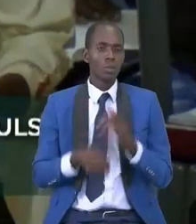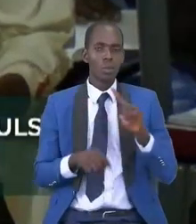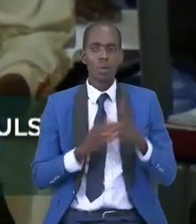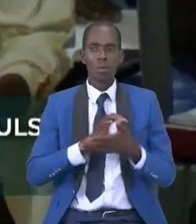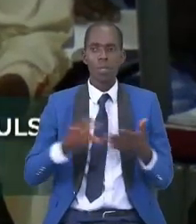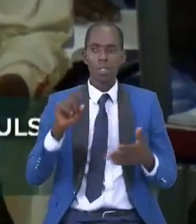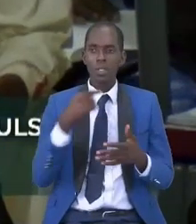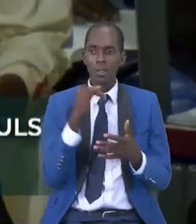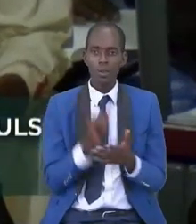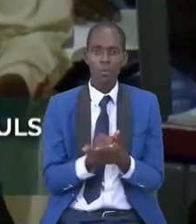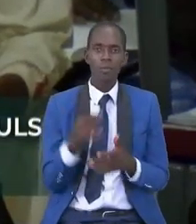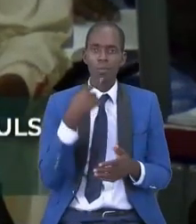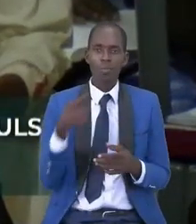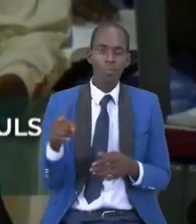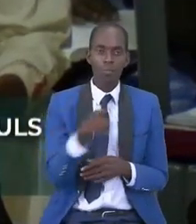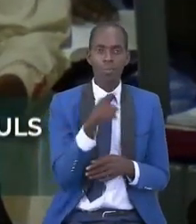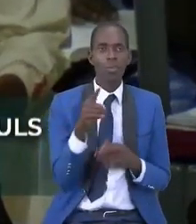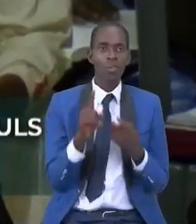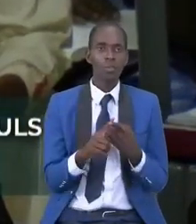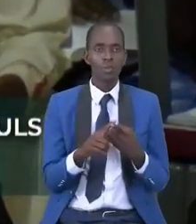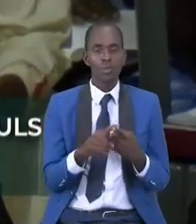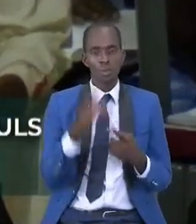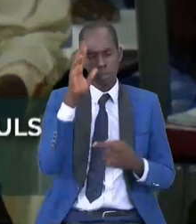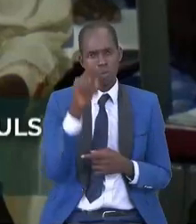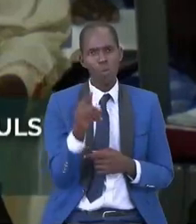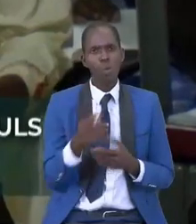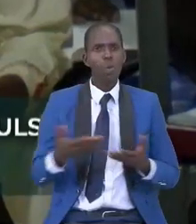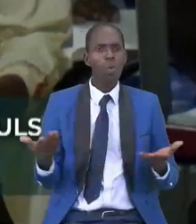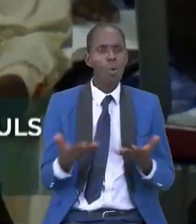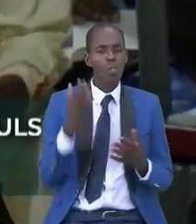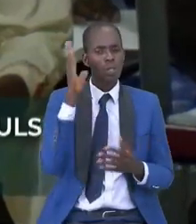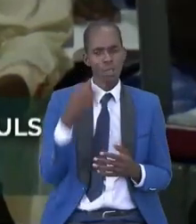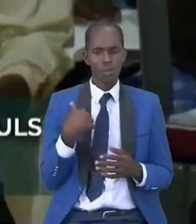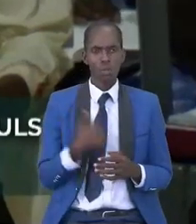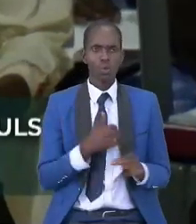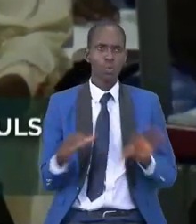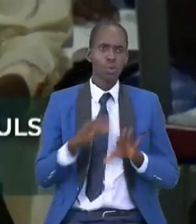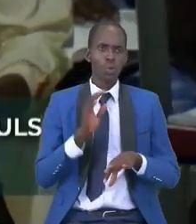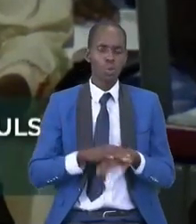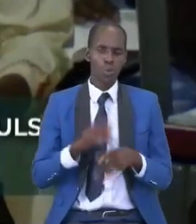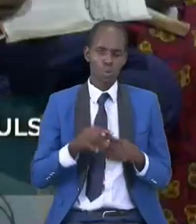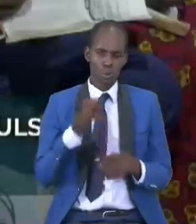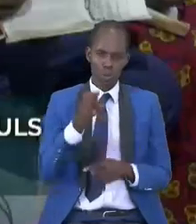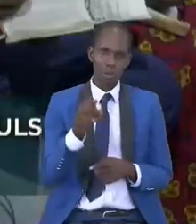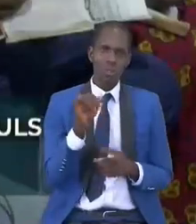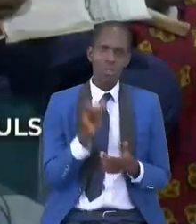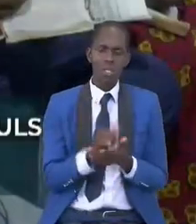verset 11. Il dit, que te ferons-nous pour que la mer se calme envers nous?